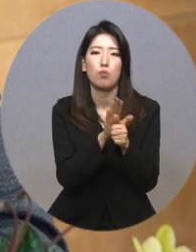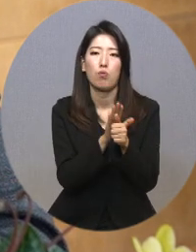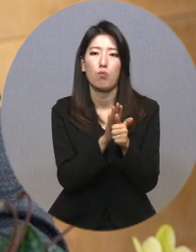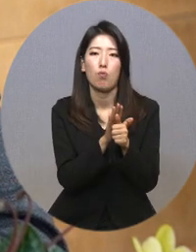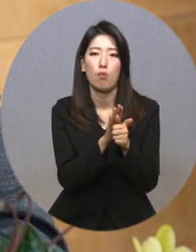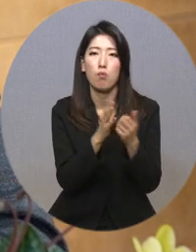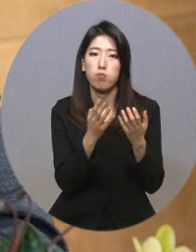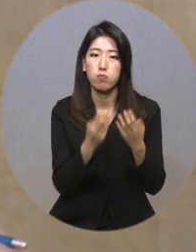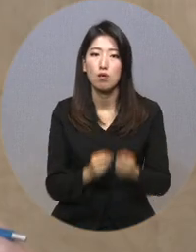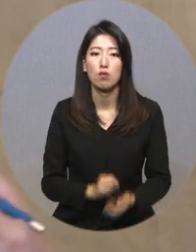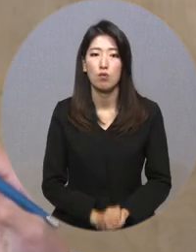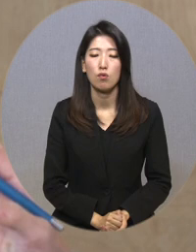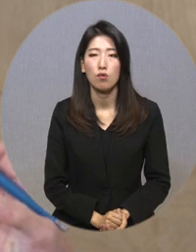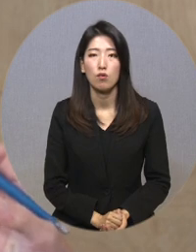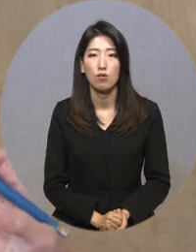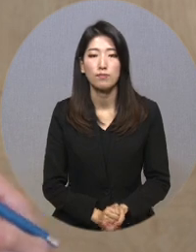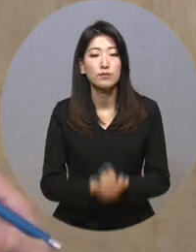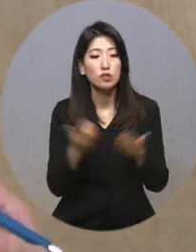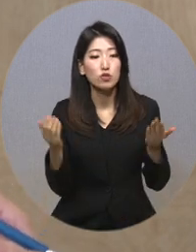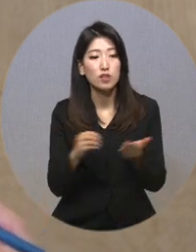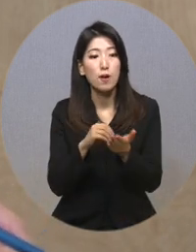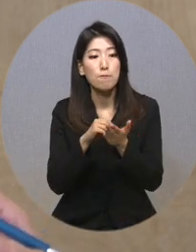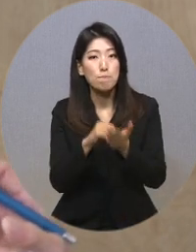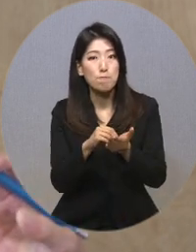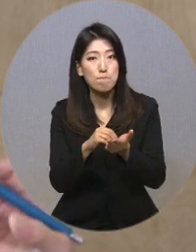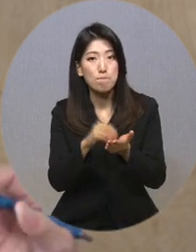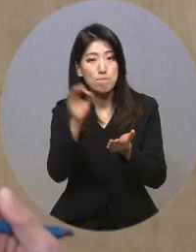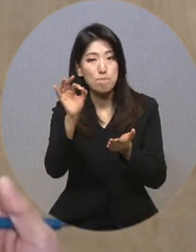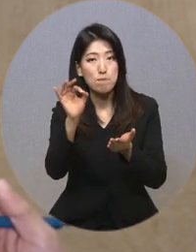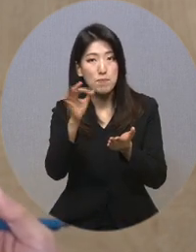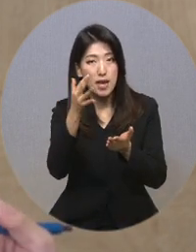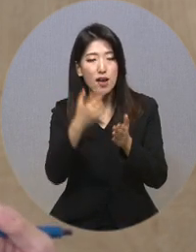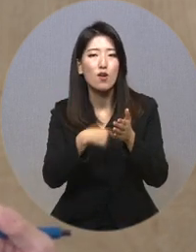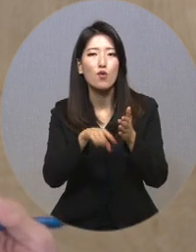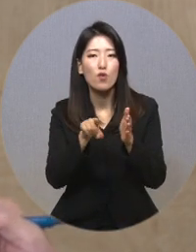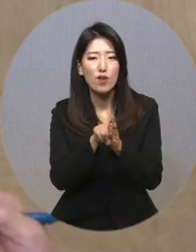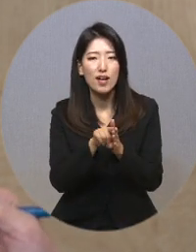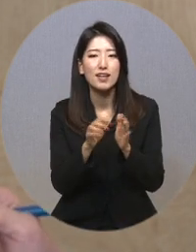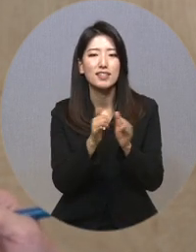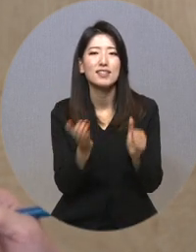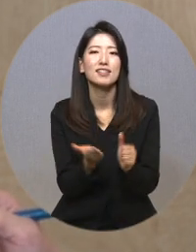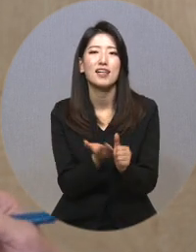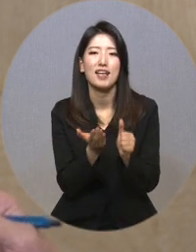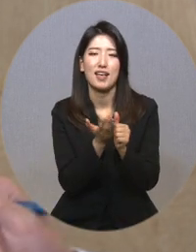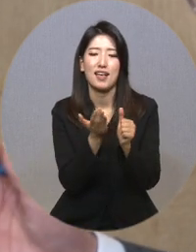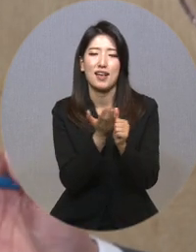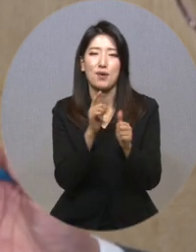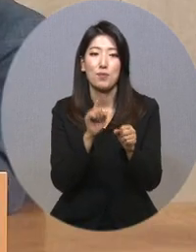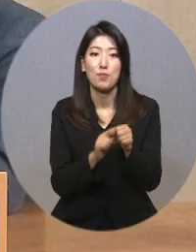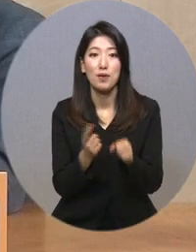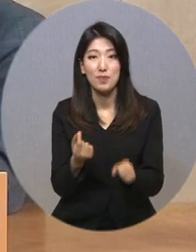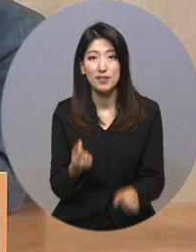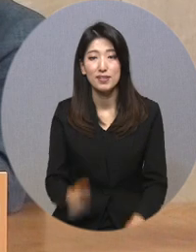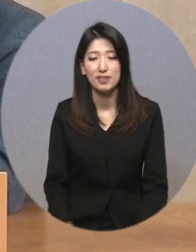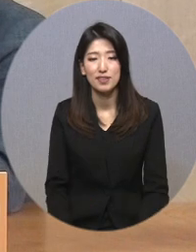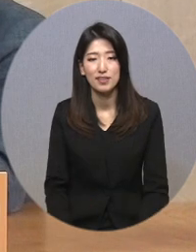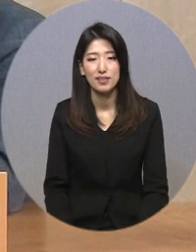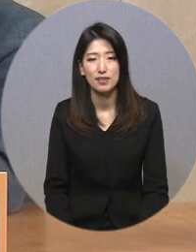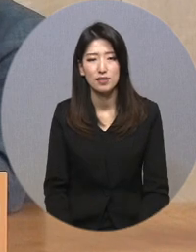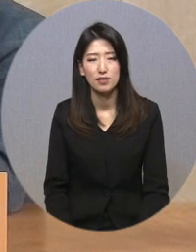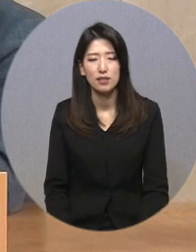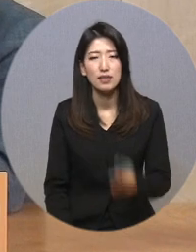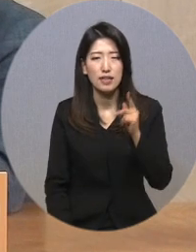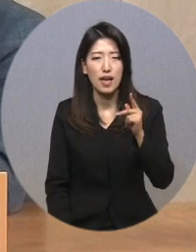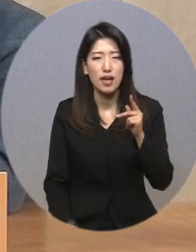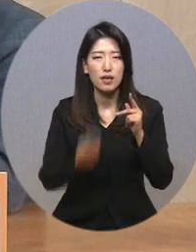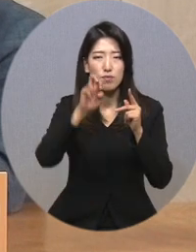지원을 통해서 그 취업에 최적화된 그런 인재 양성을 목표로 교육을 하고 있다고 들으셨는데요. 뭐 K무브